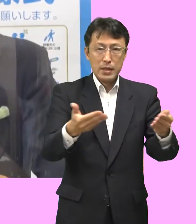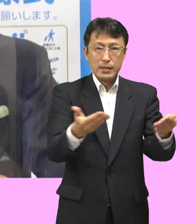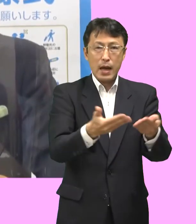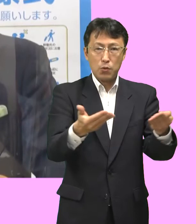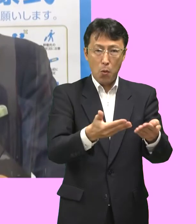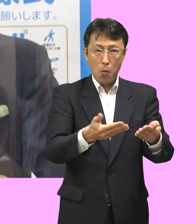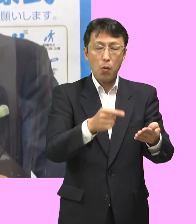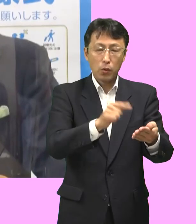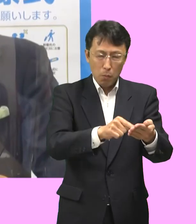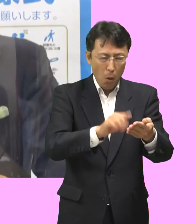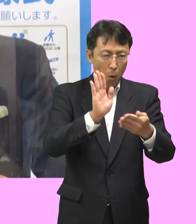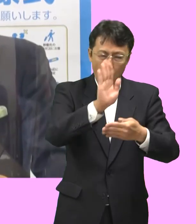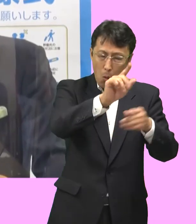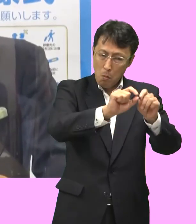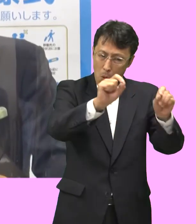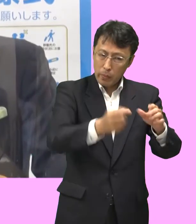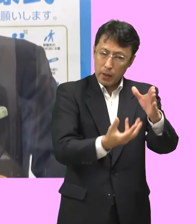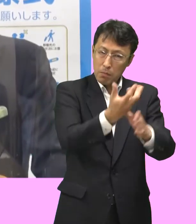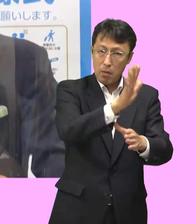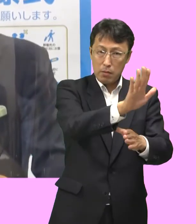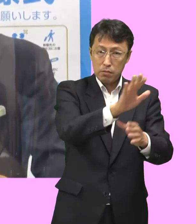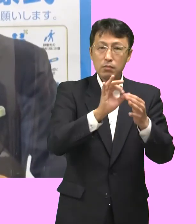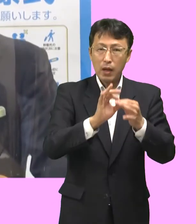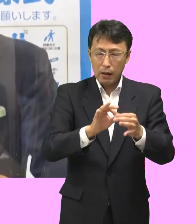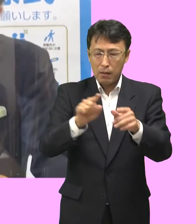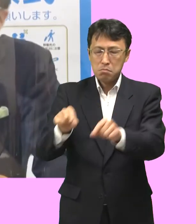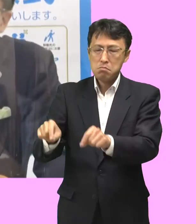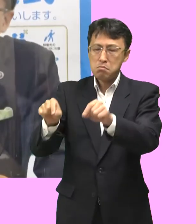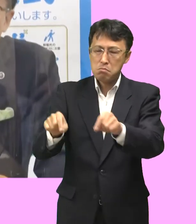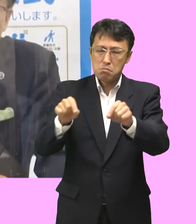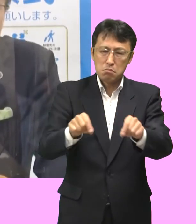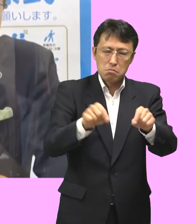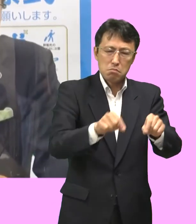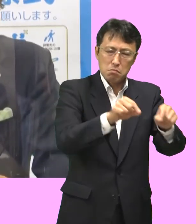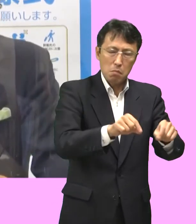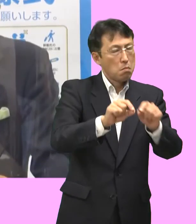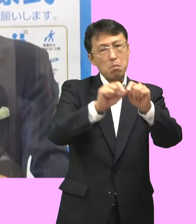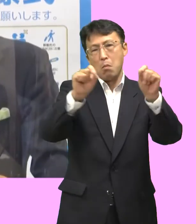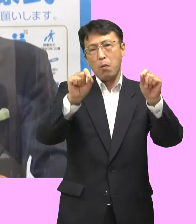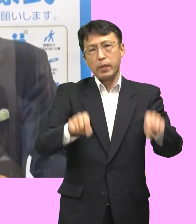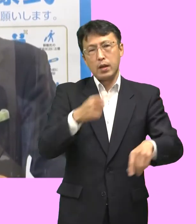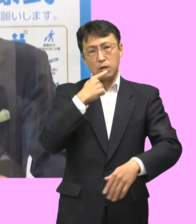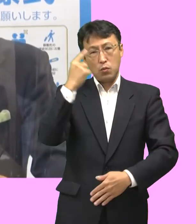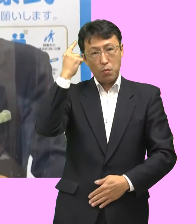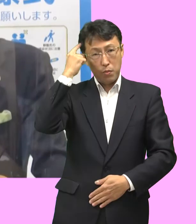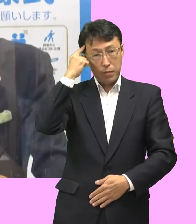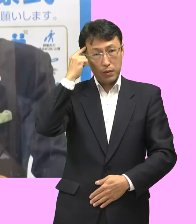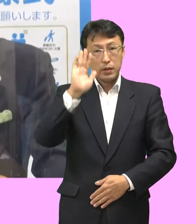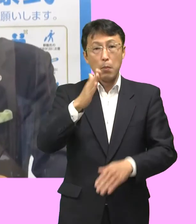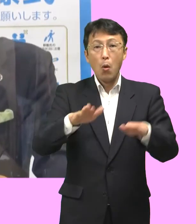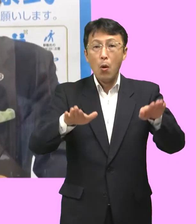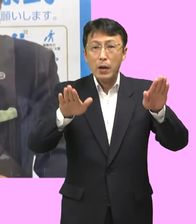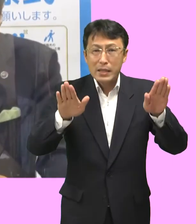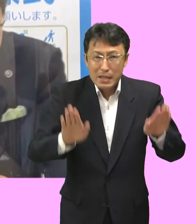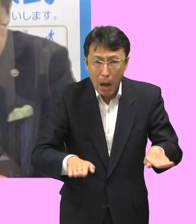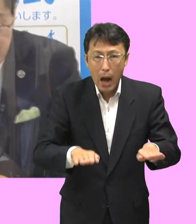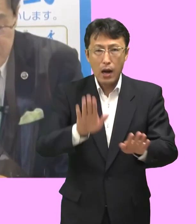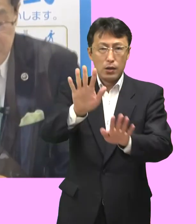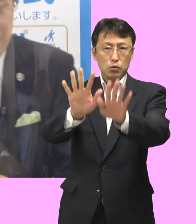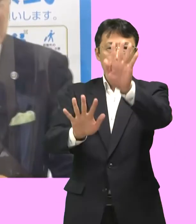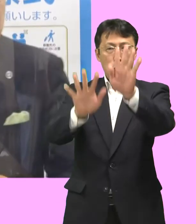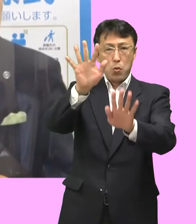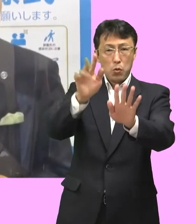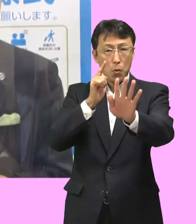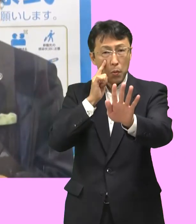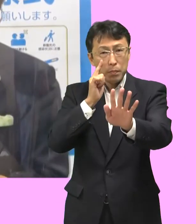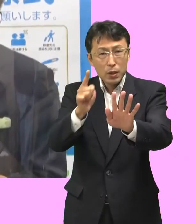に先送りすべきではないというふうに思います。しかし、まあ、今の現状を考えればですね、福島以外